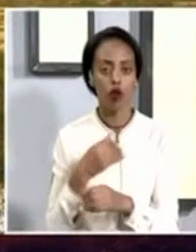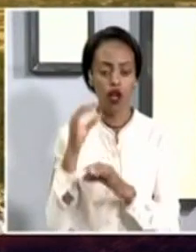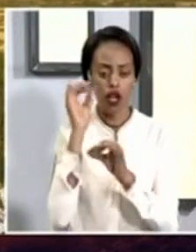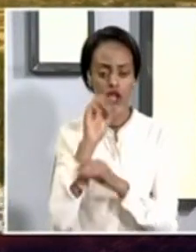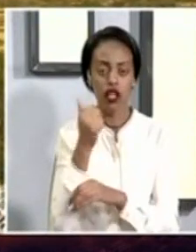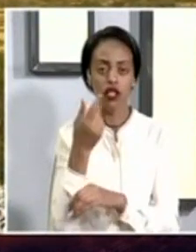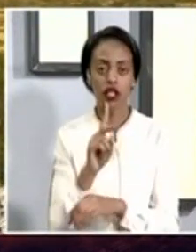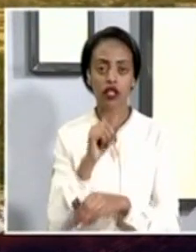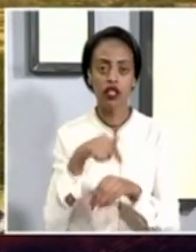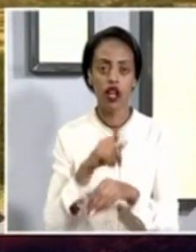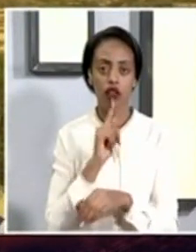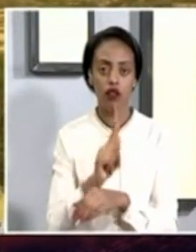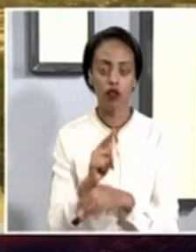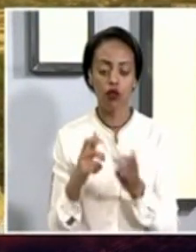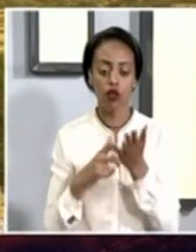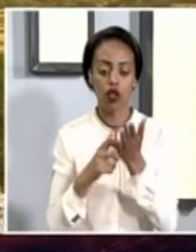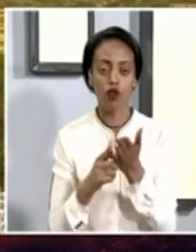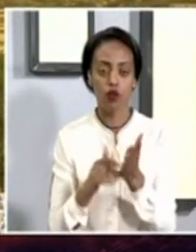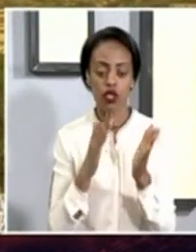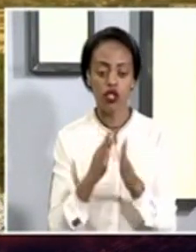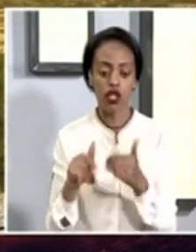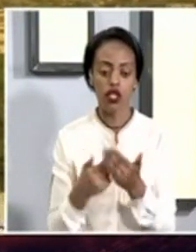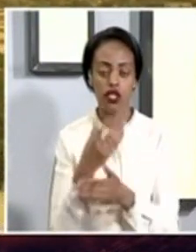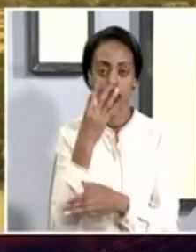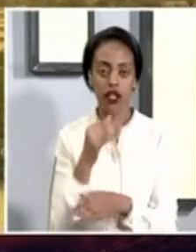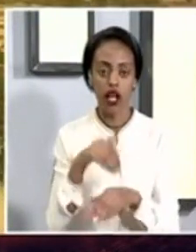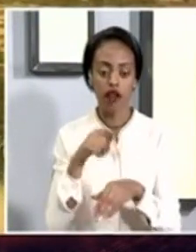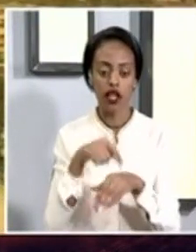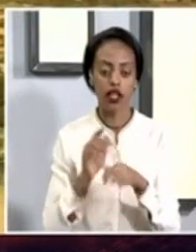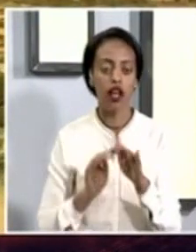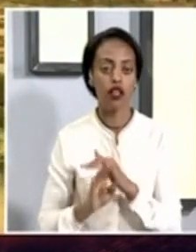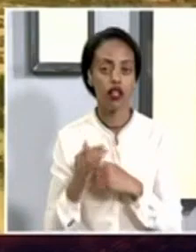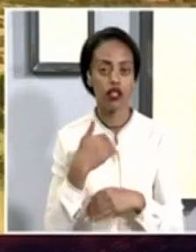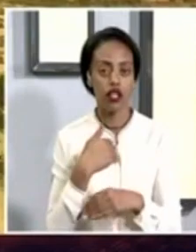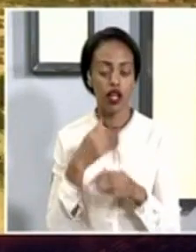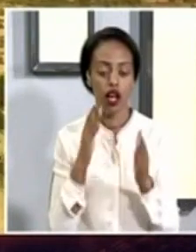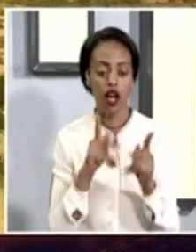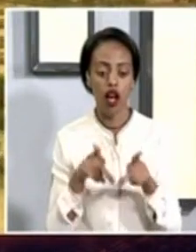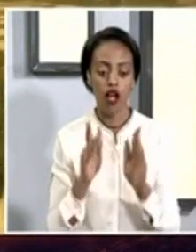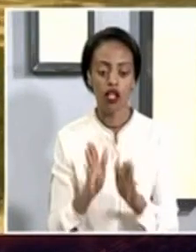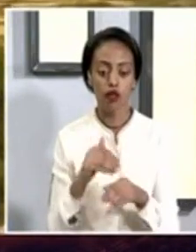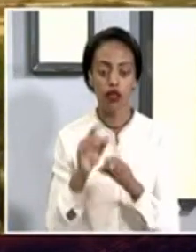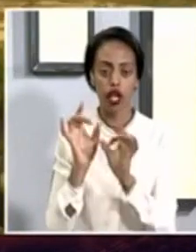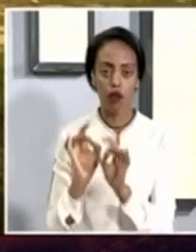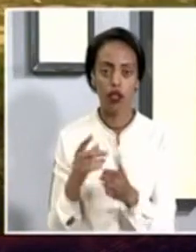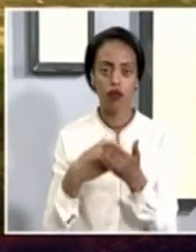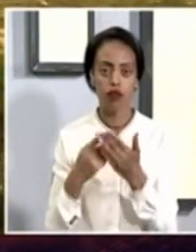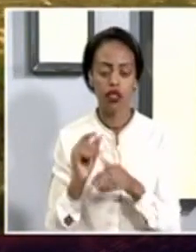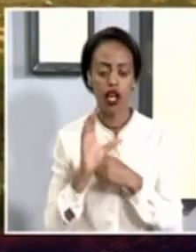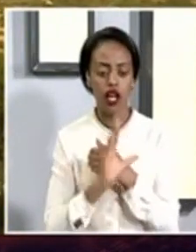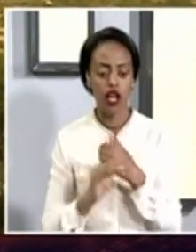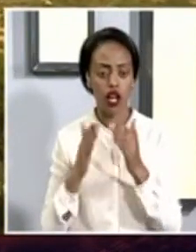تقلت ساعتيو ياو ترانسبورت زجاج نسل الحدرنا ساعتنا إناتينا. حارستاينا بتي أم بتا بتي هاجر أو